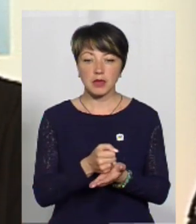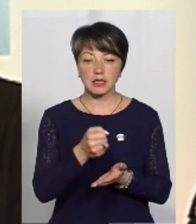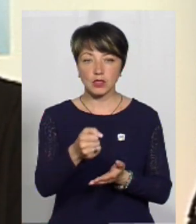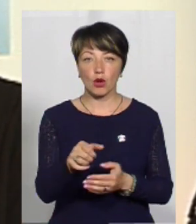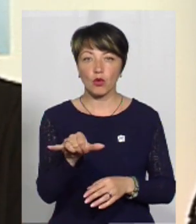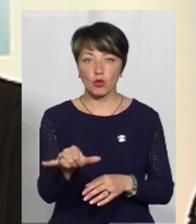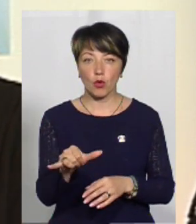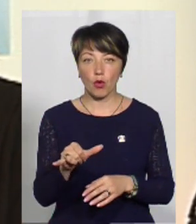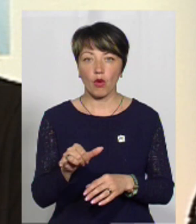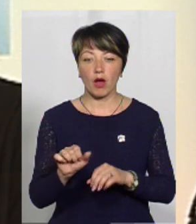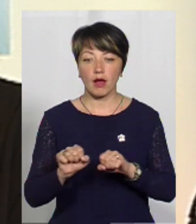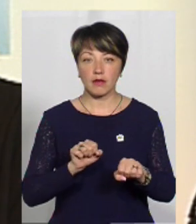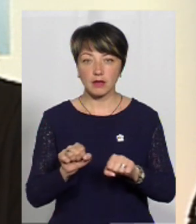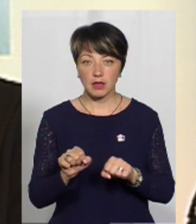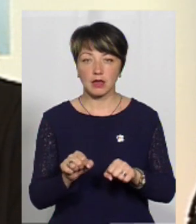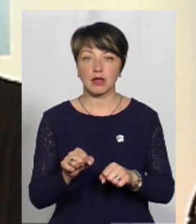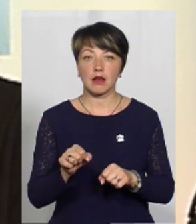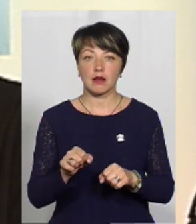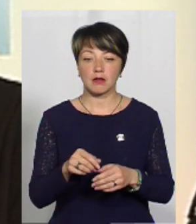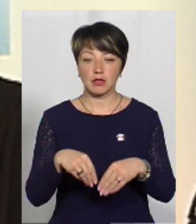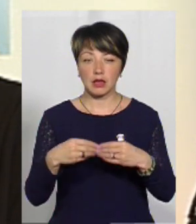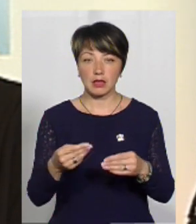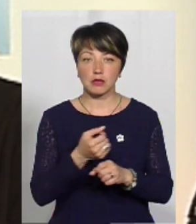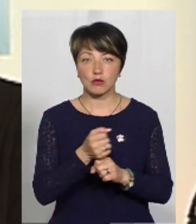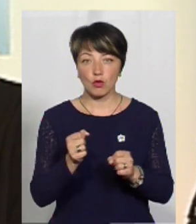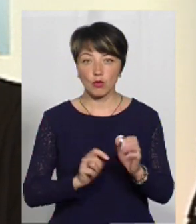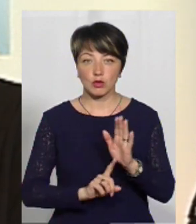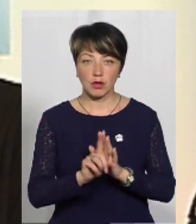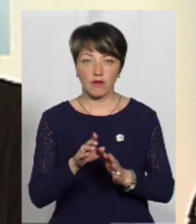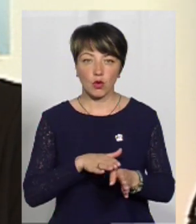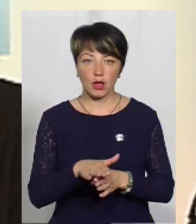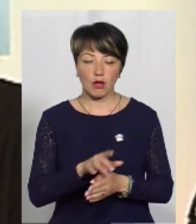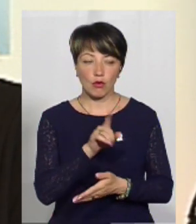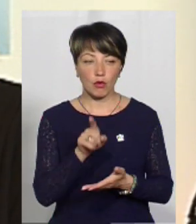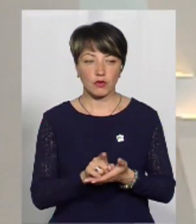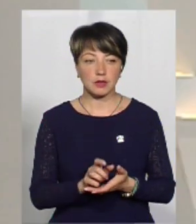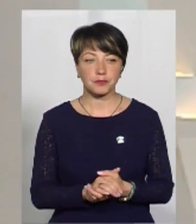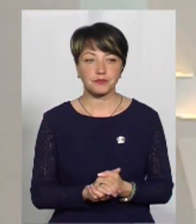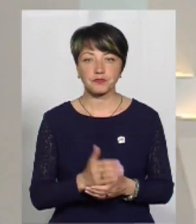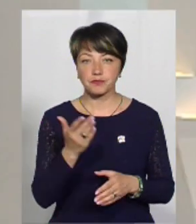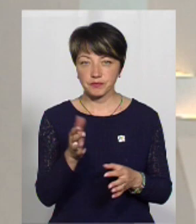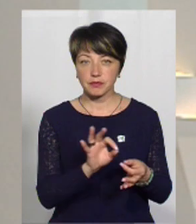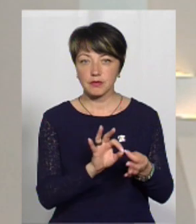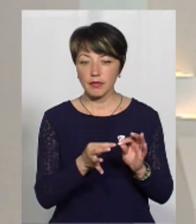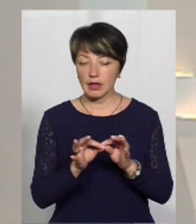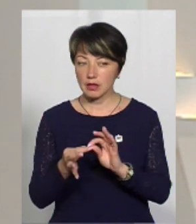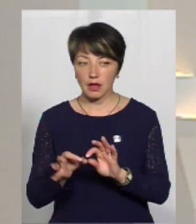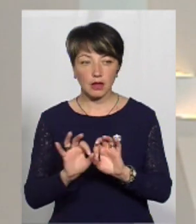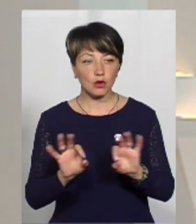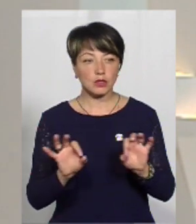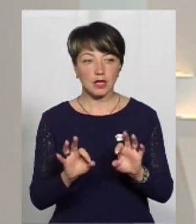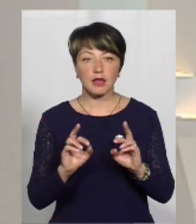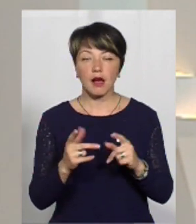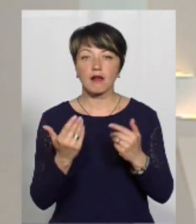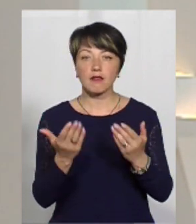наставник по закінченні, закріплюється вогнепальна зброя і приступає до виконання службових обов'язків. Ви досить детально розказали, як